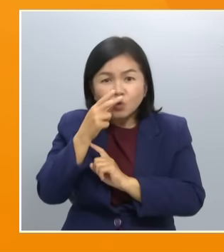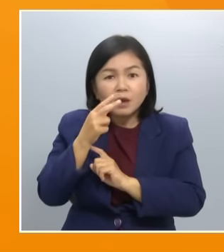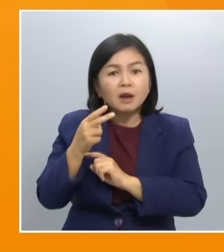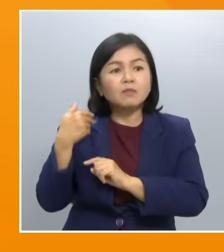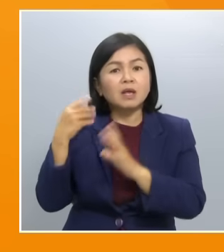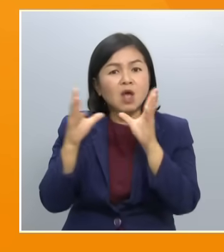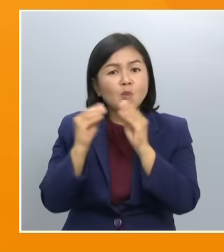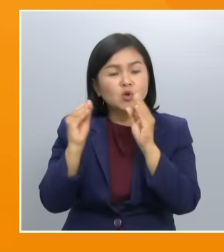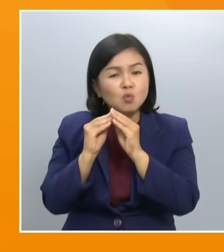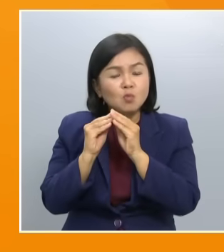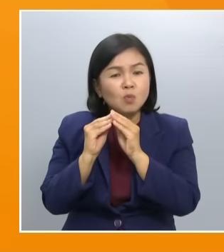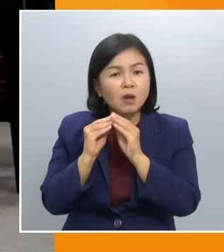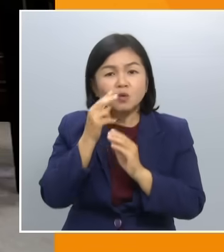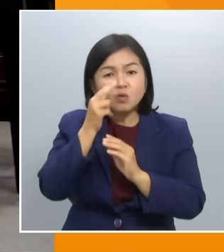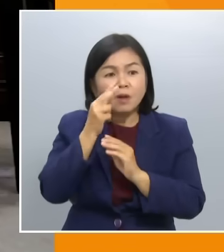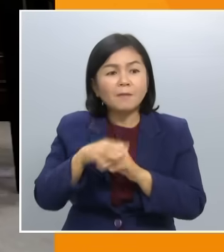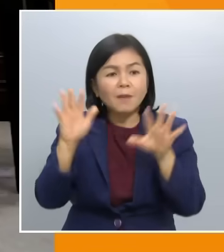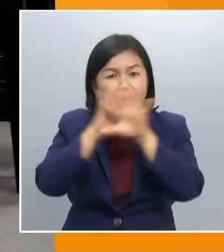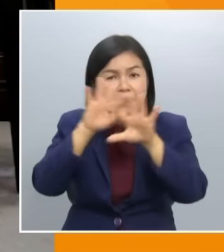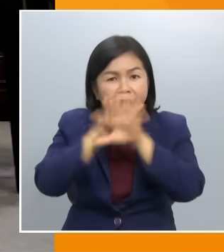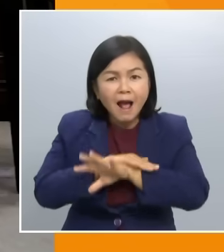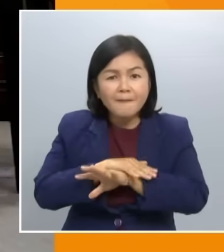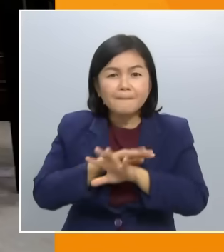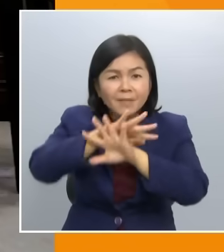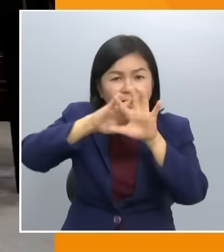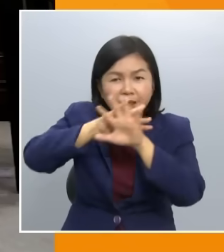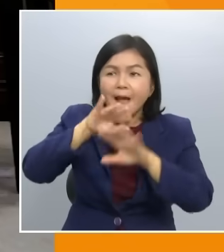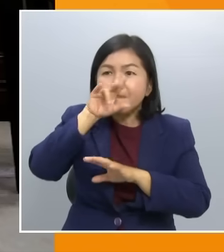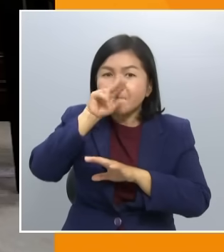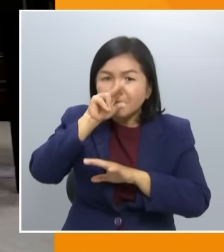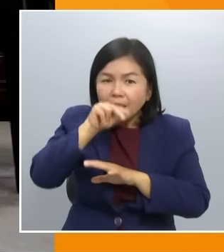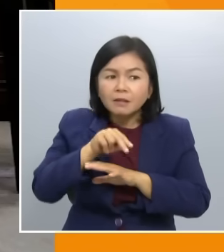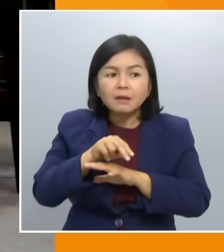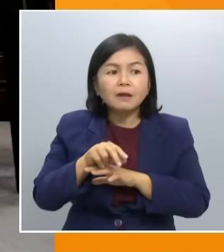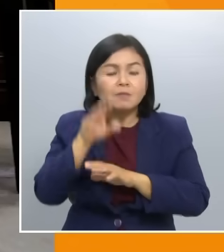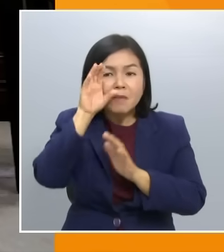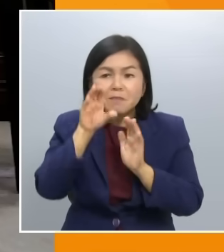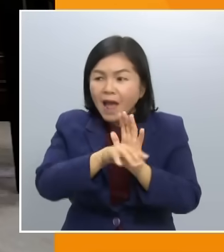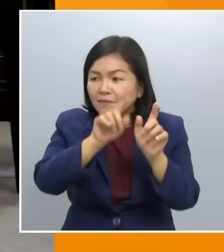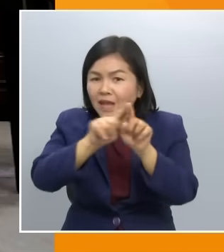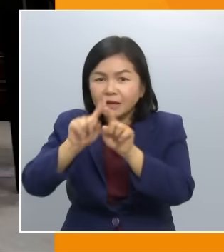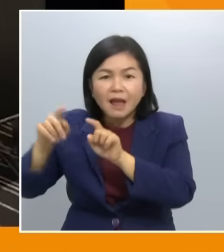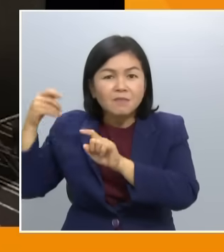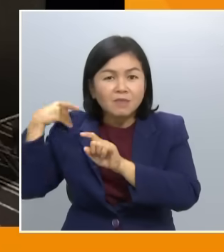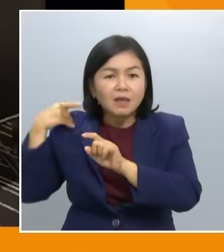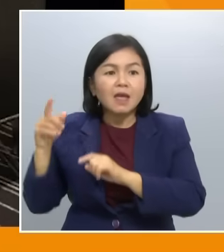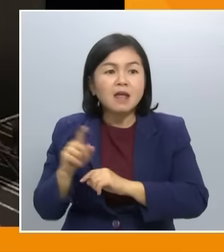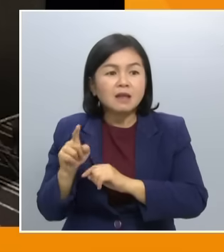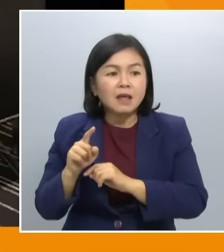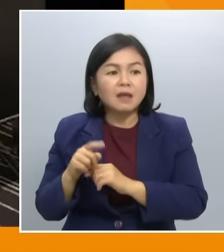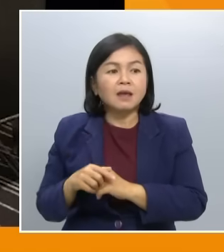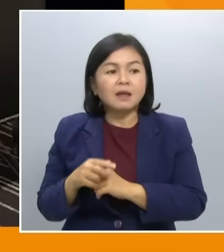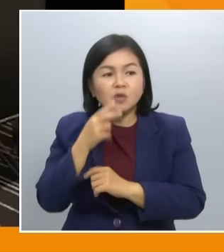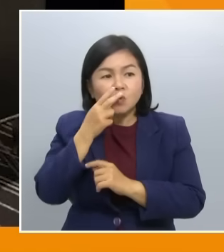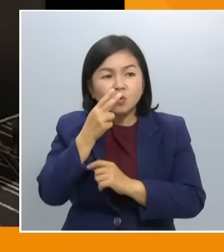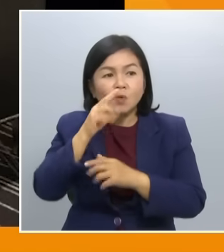Economic Forum นะคะเป็นถุงเท้าลายเป็ด นี่เห็นไหมStar Wars ก็มี Star Wars ก็มีในวัน Star Wars Day ค่ะ